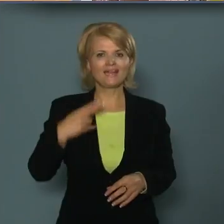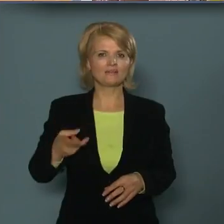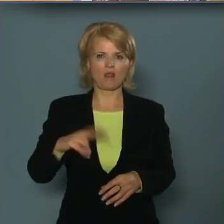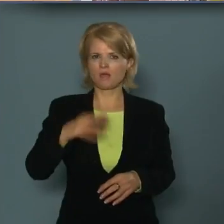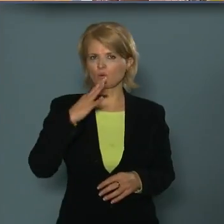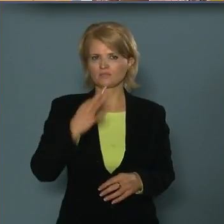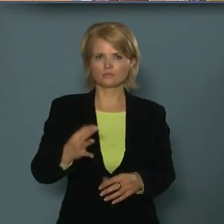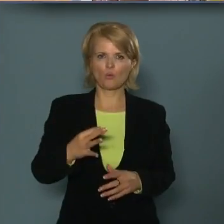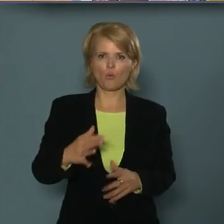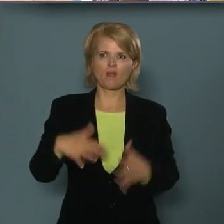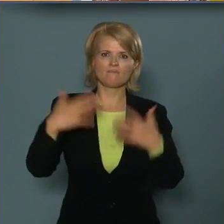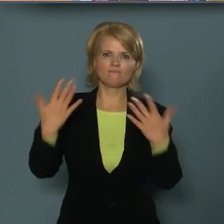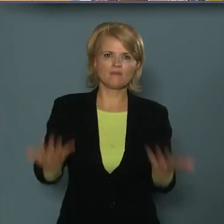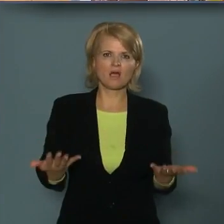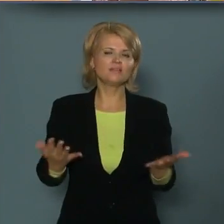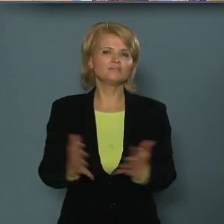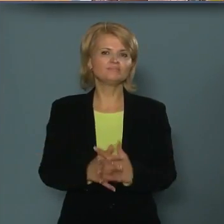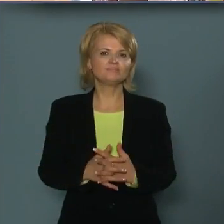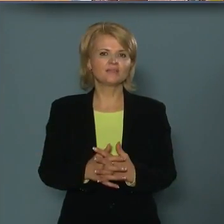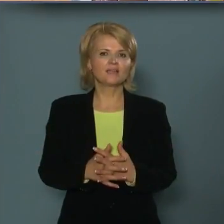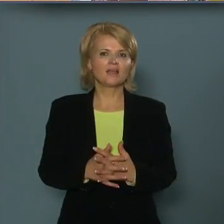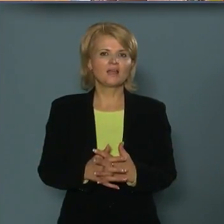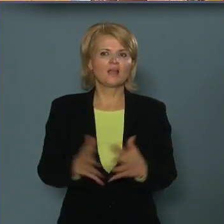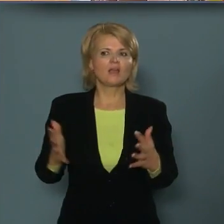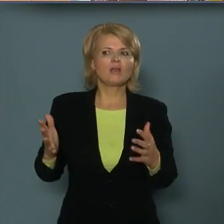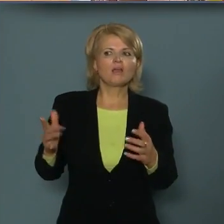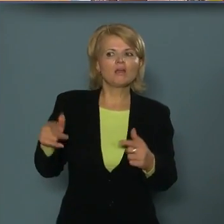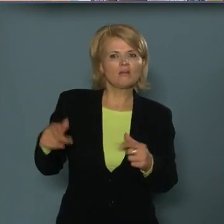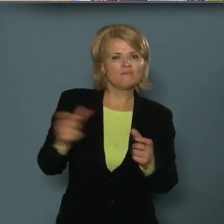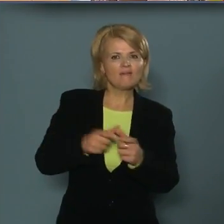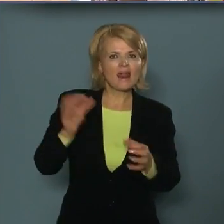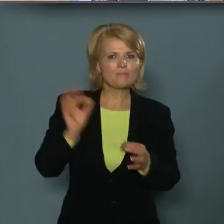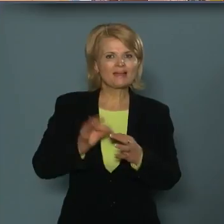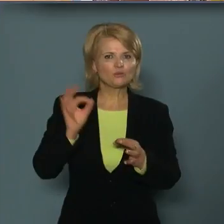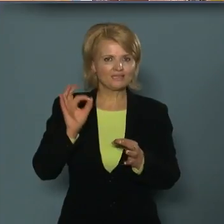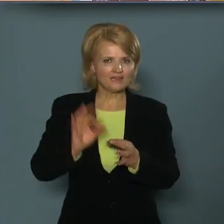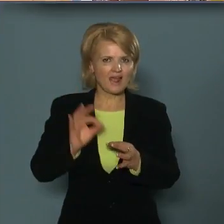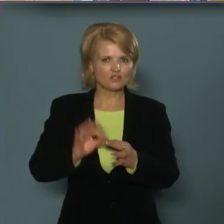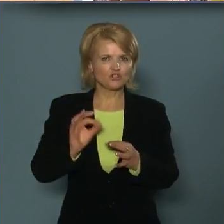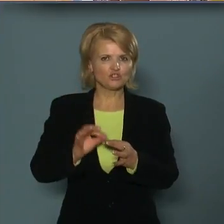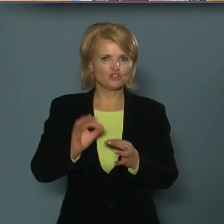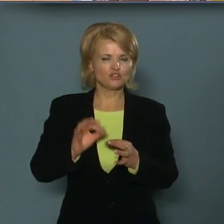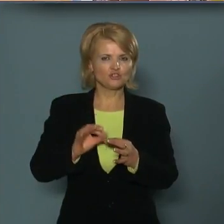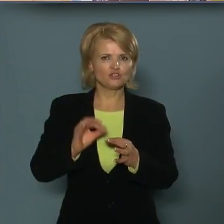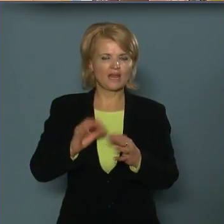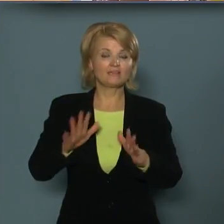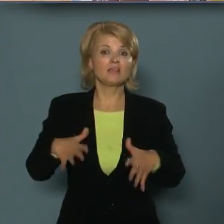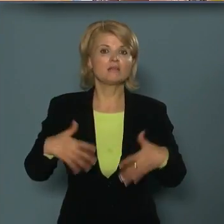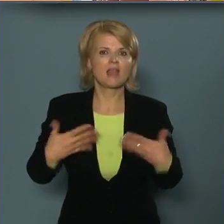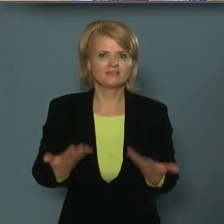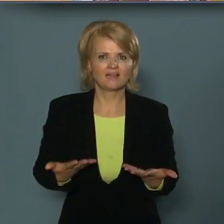hajléktalanról szól, vagy akár vele megtörtént esetet, hát